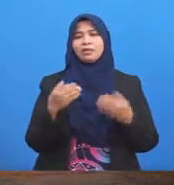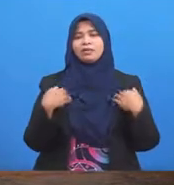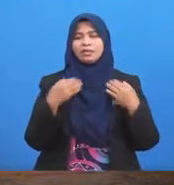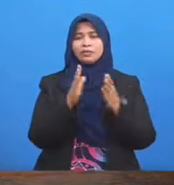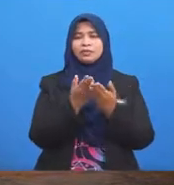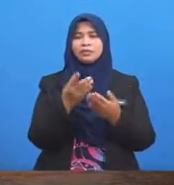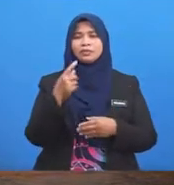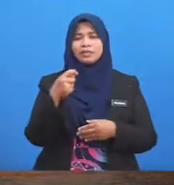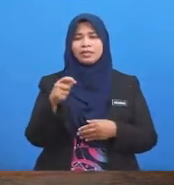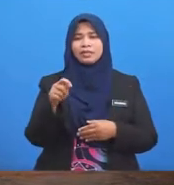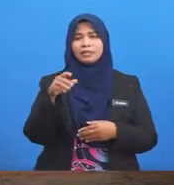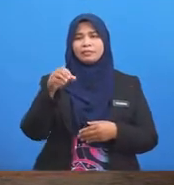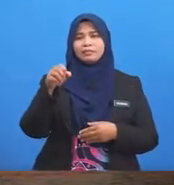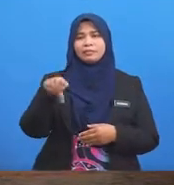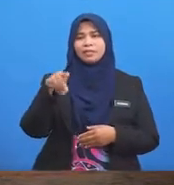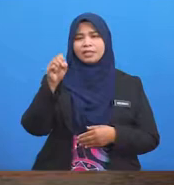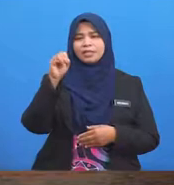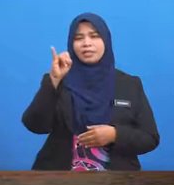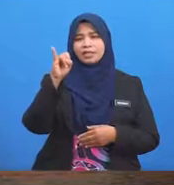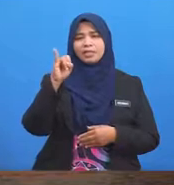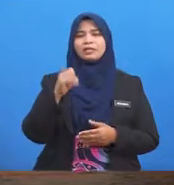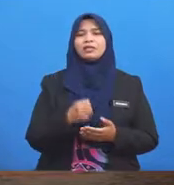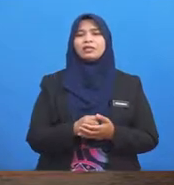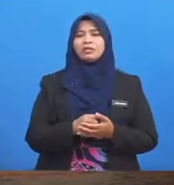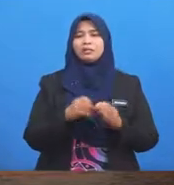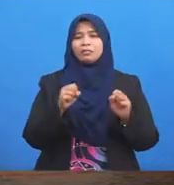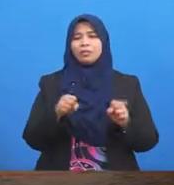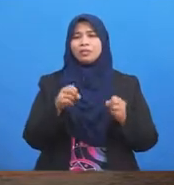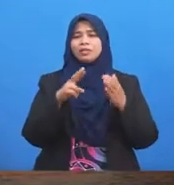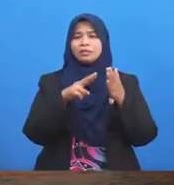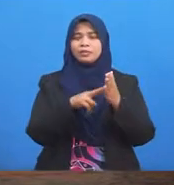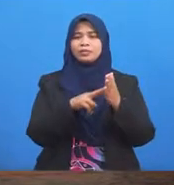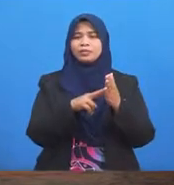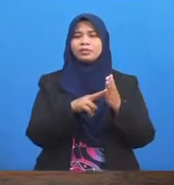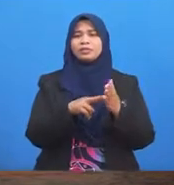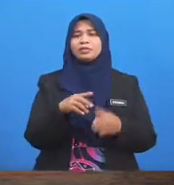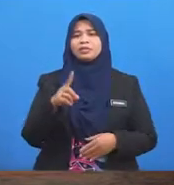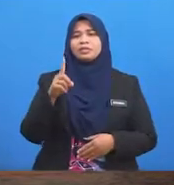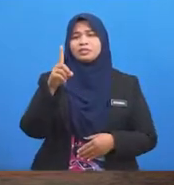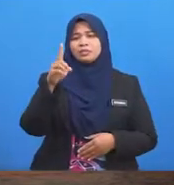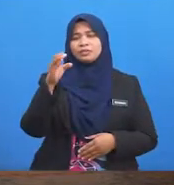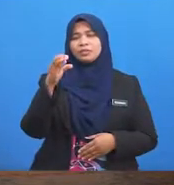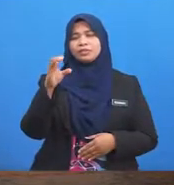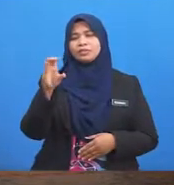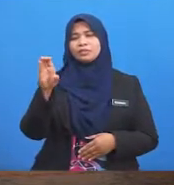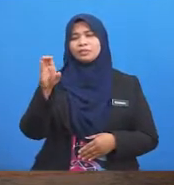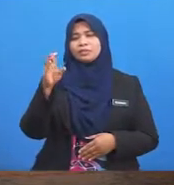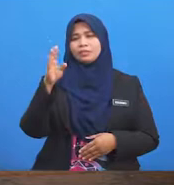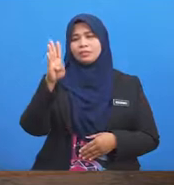teks Pendidikan Syariah Islamiah Tingkatan 4, bolehlah merujuk muka surat